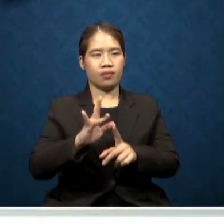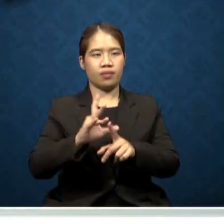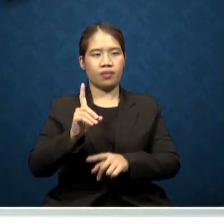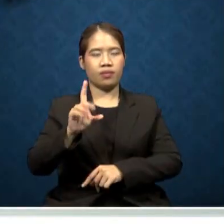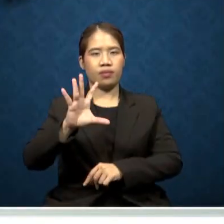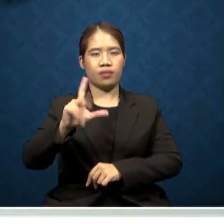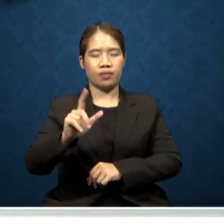กรรมาธิการ